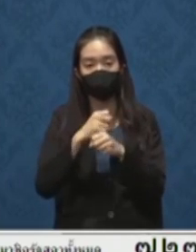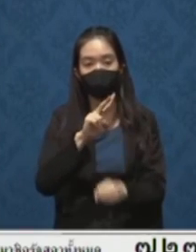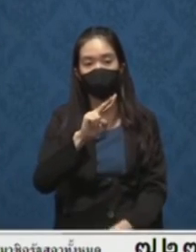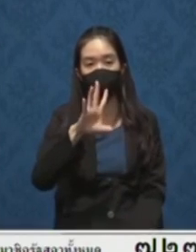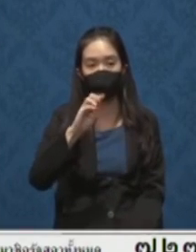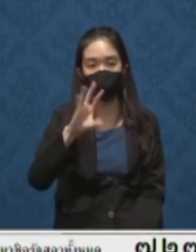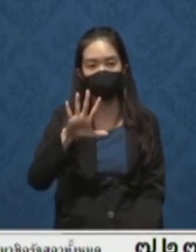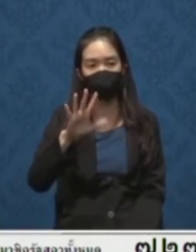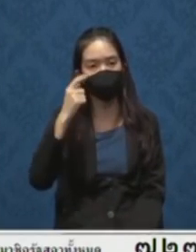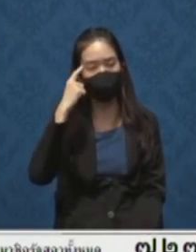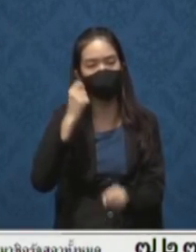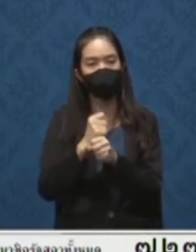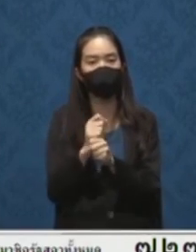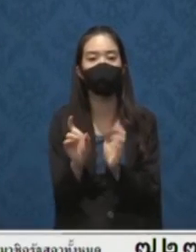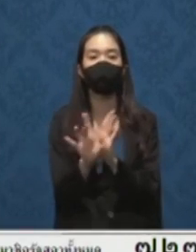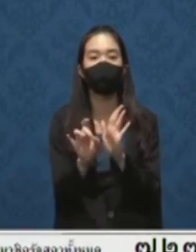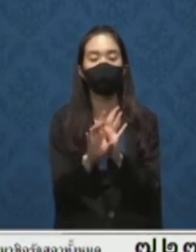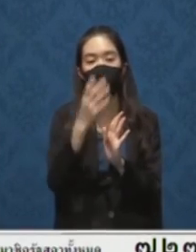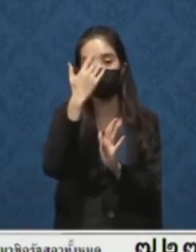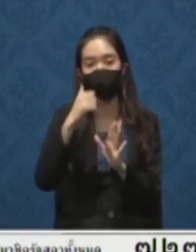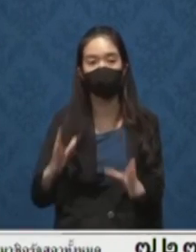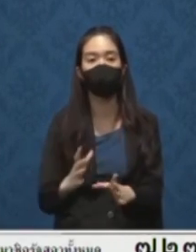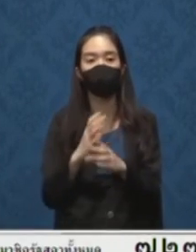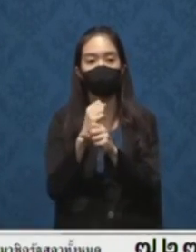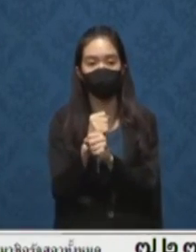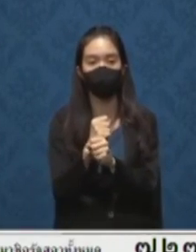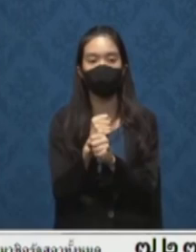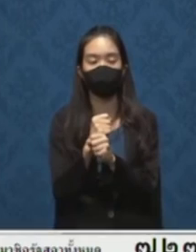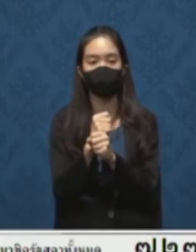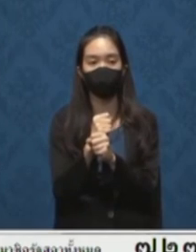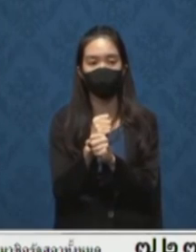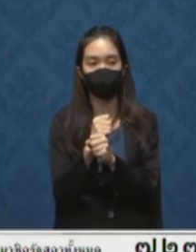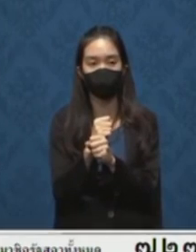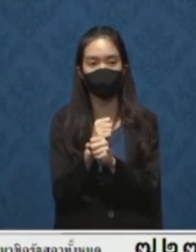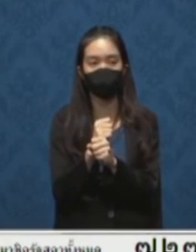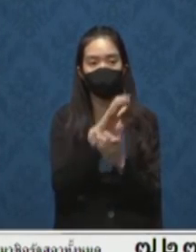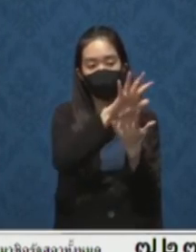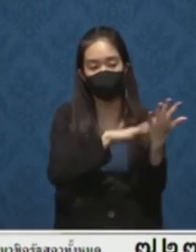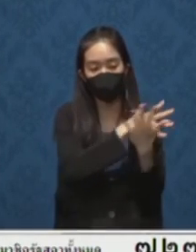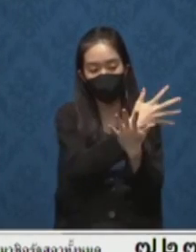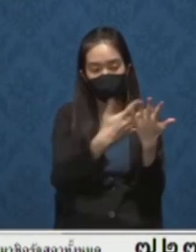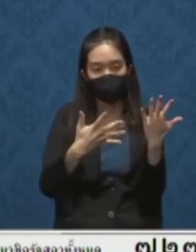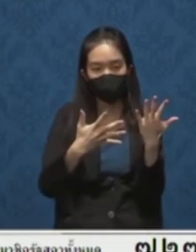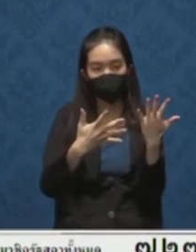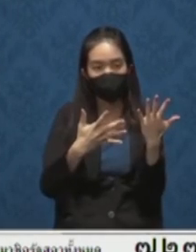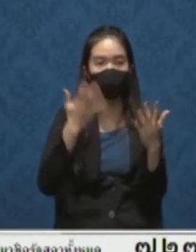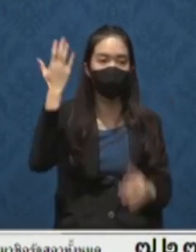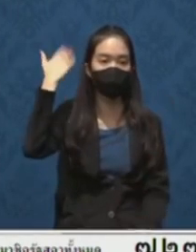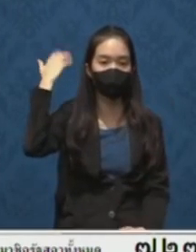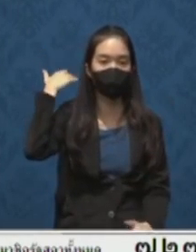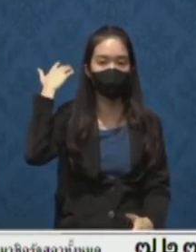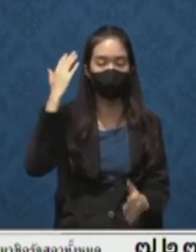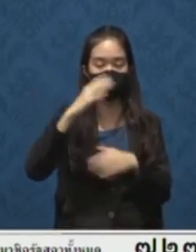็นฉบับสุดท้ายซึ่จะเป็นการสรุภาพรวมทั้งหมดของแผนการปฏิรูปประเทศตรอด 5 ปีที่ประกาศมา